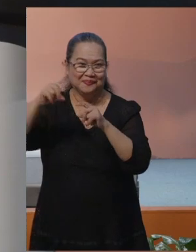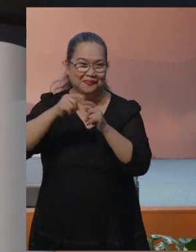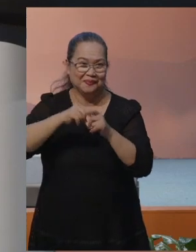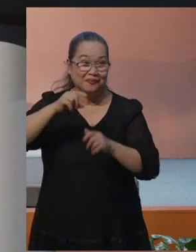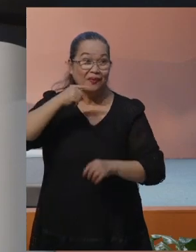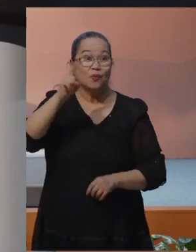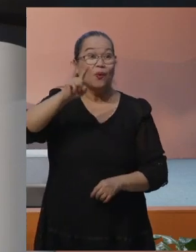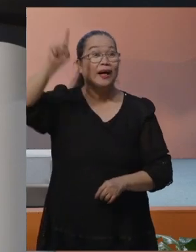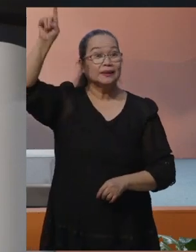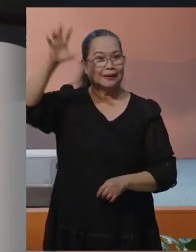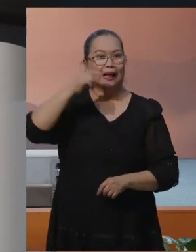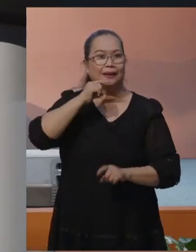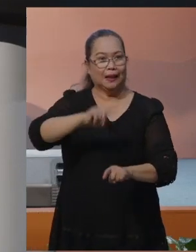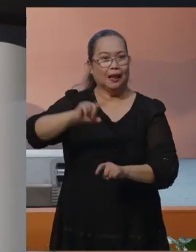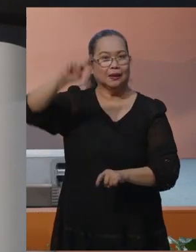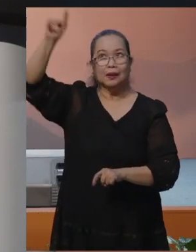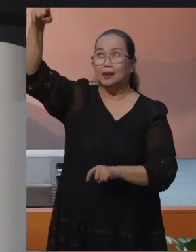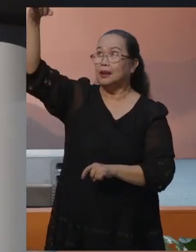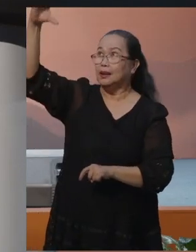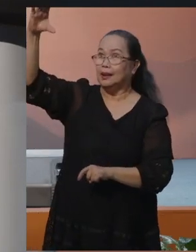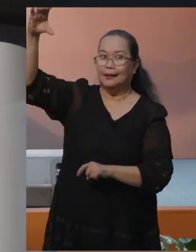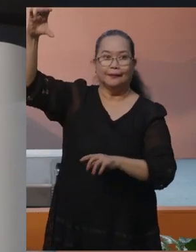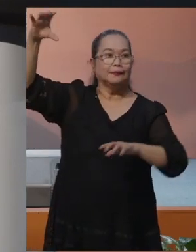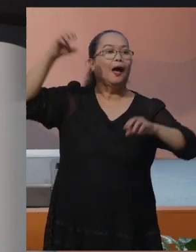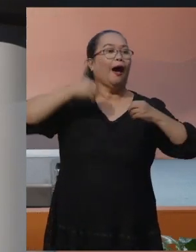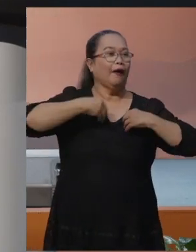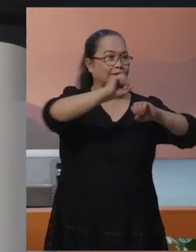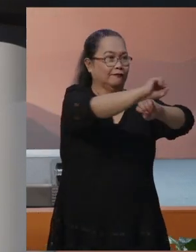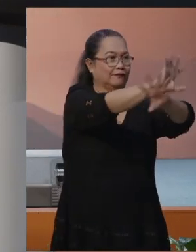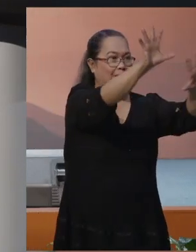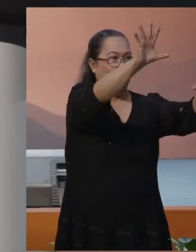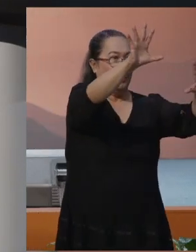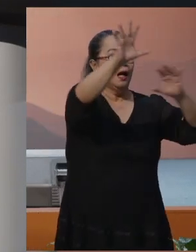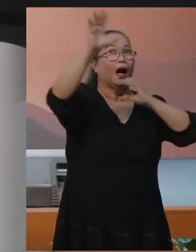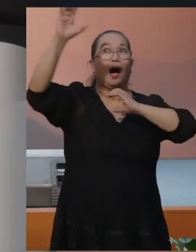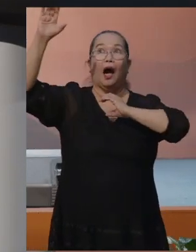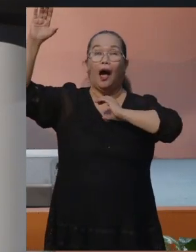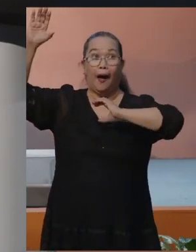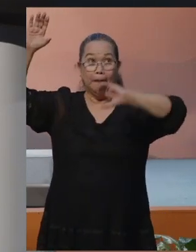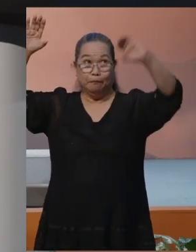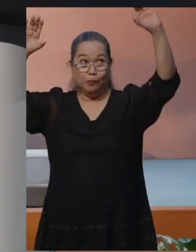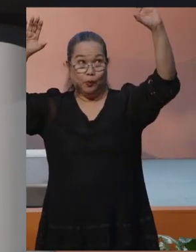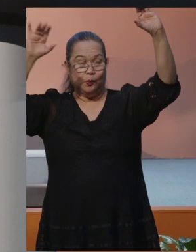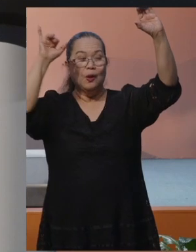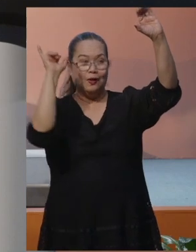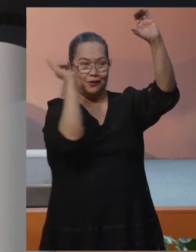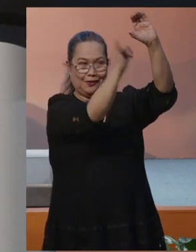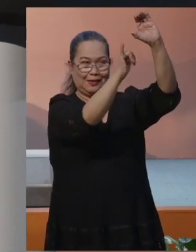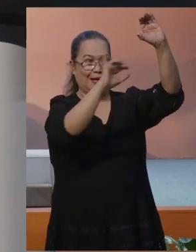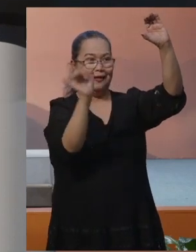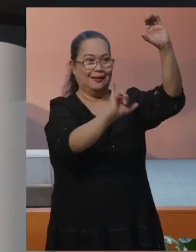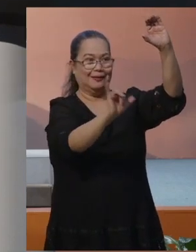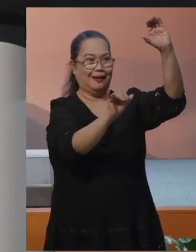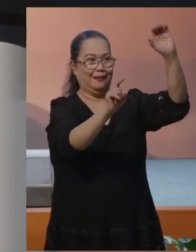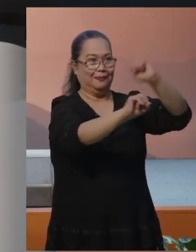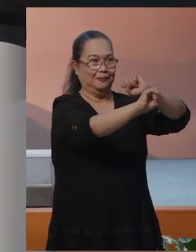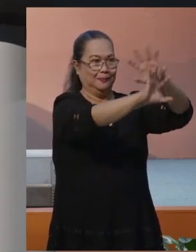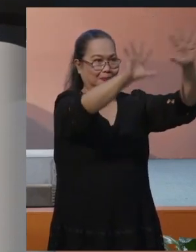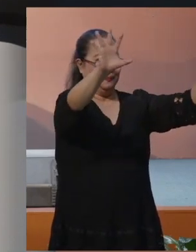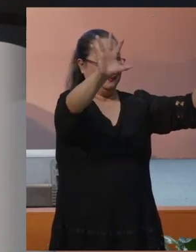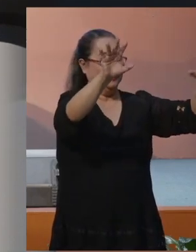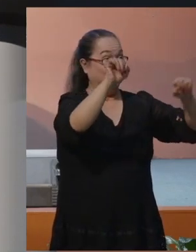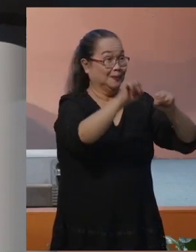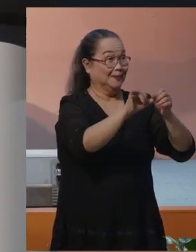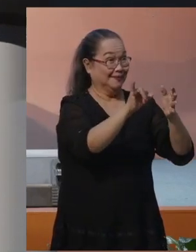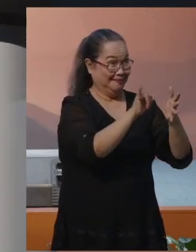ang araw at magbigay pa ng liwanag ang buwan. Ngayon, alam natin na